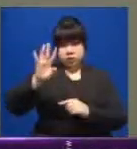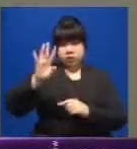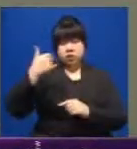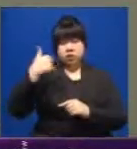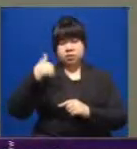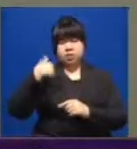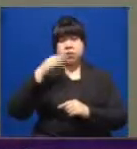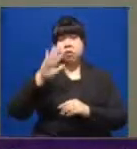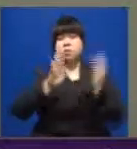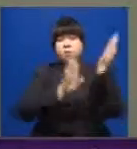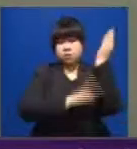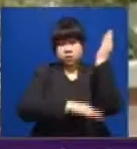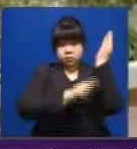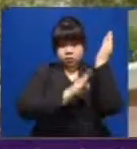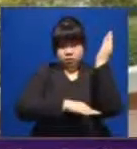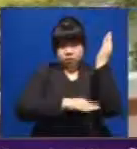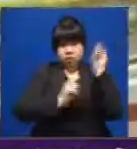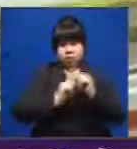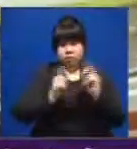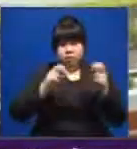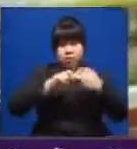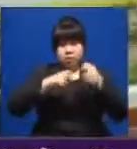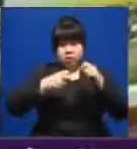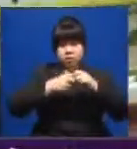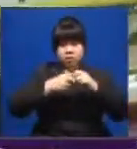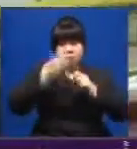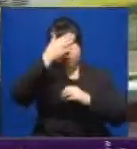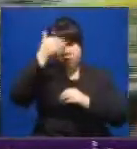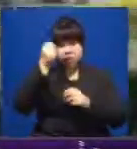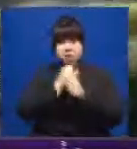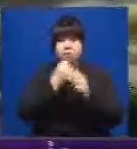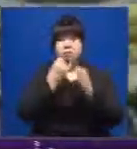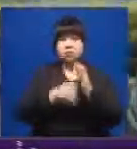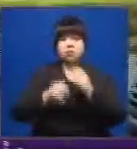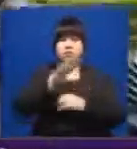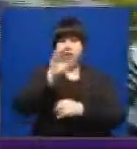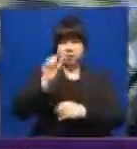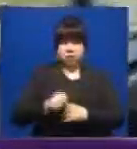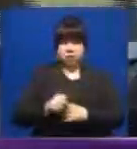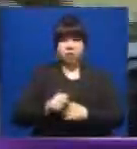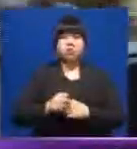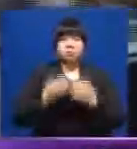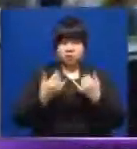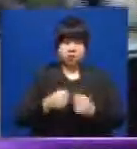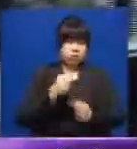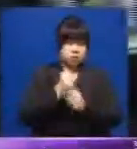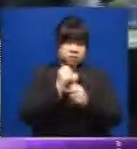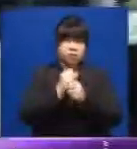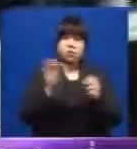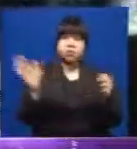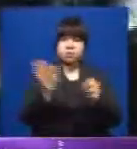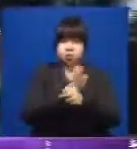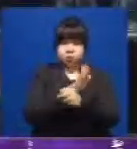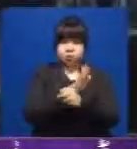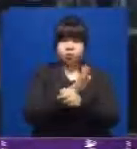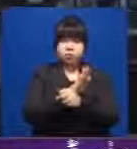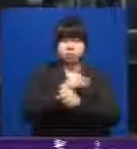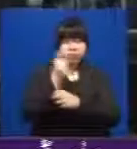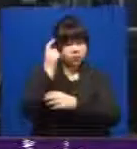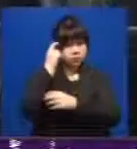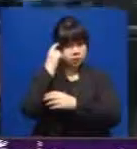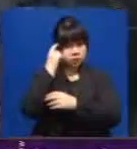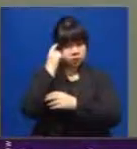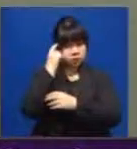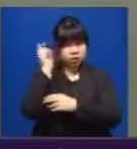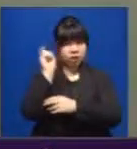พื้นที่จังหวัดชายแดนภาคใต้ไม่ใช่เกิดจากความประมาทของเจ้าหน้าที่ซึ่งที่ผ่านมาได้ทำงานเต็มที่รวมทั้งเชื่อว่าไม่ใช่การ